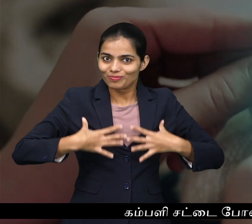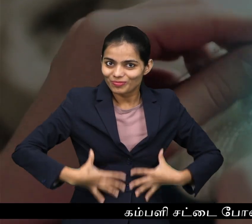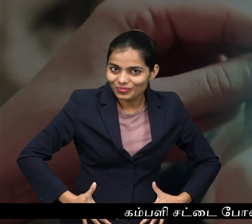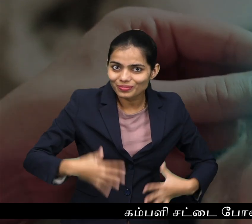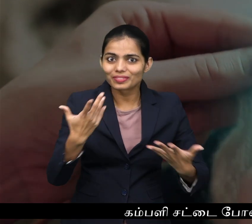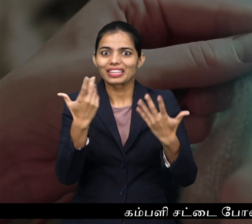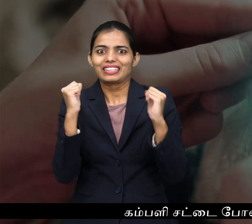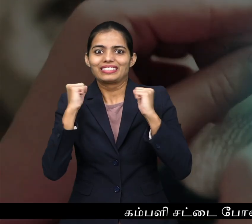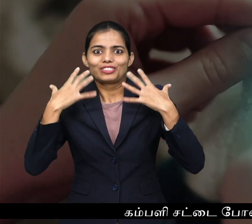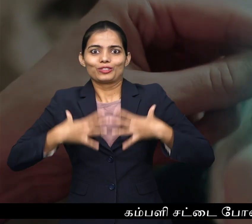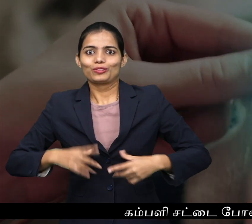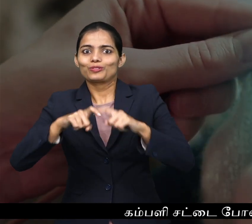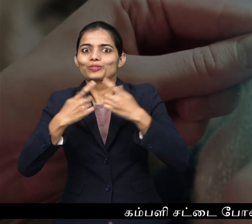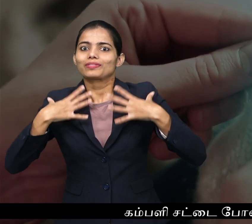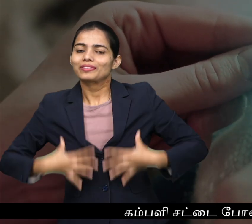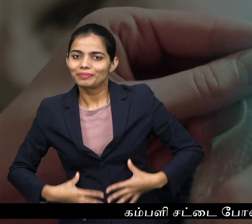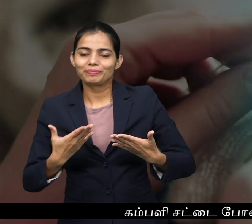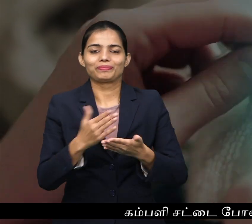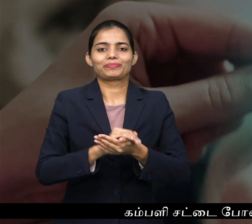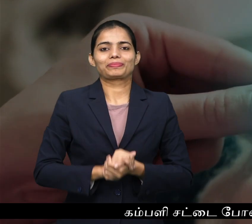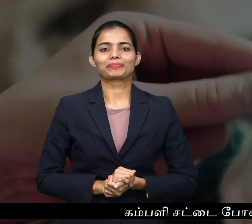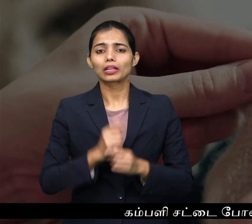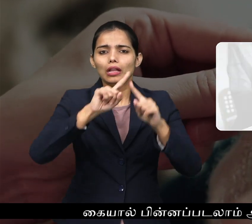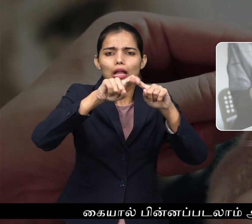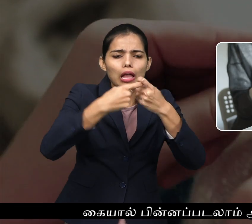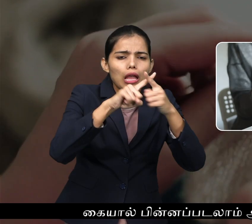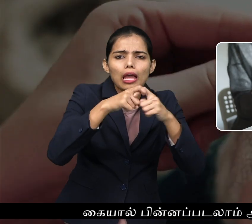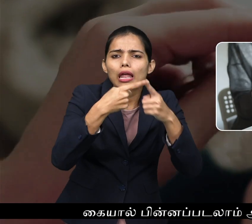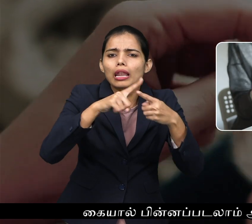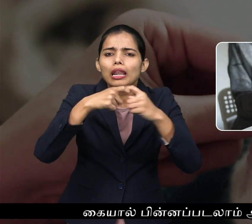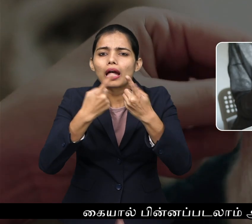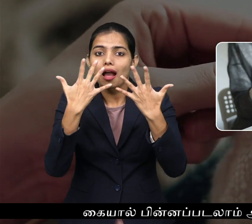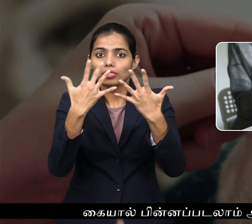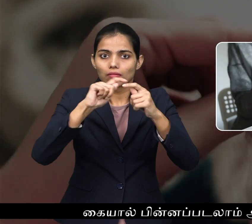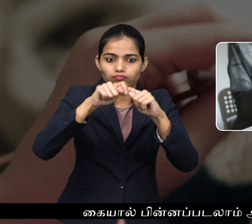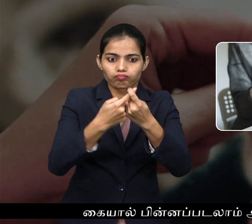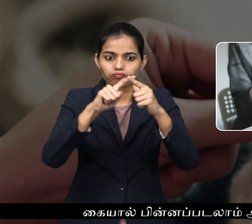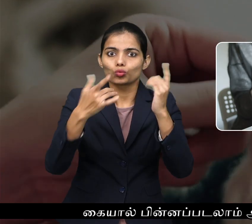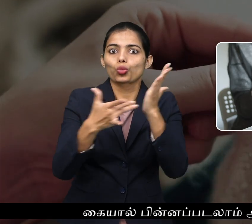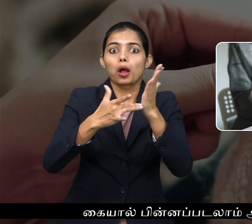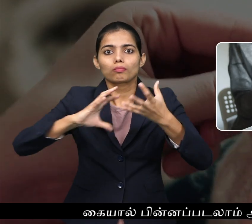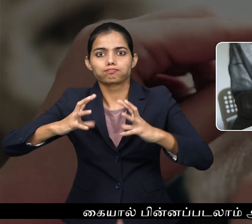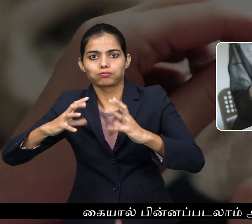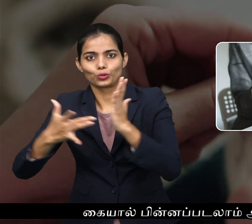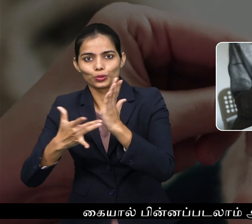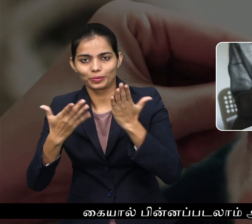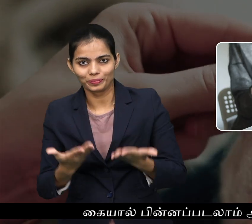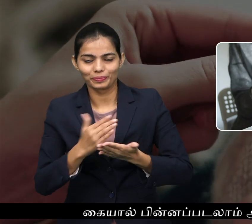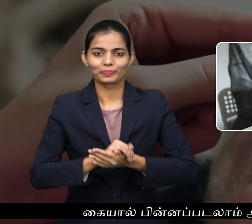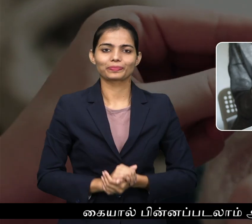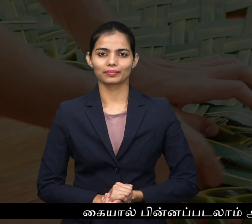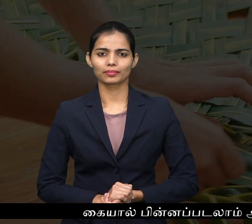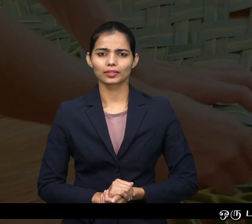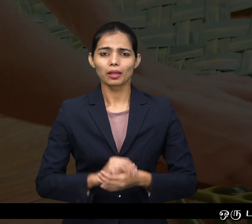கம்பளி சட்டை போன்ற ஆடைகள் தயாரிக்கப்படுகின்றன. கையால் பின்னப்படலாம் அல்லது இயந்திரம் மூலம்